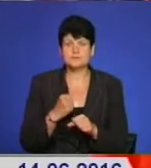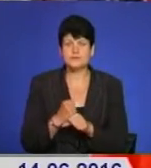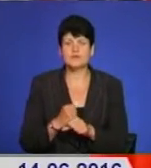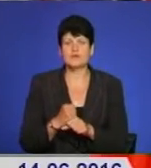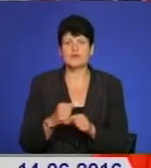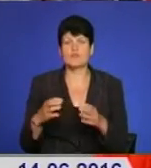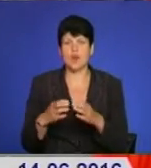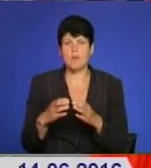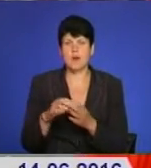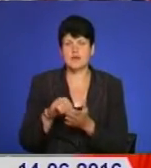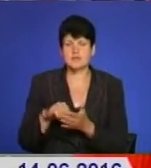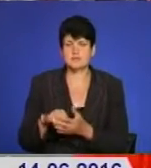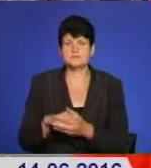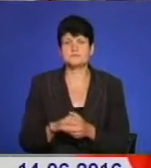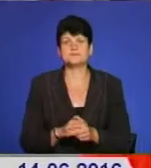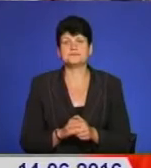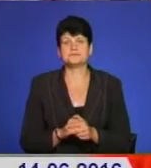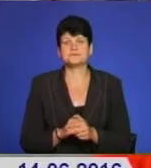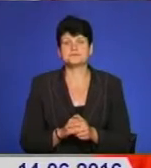спрацювання в команді